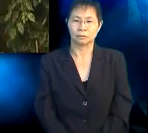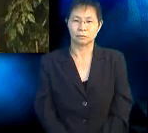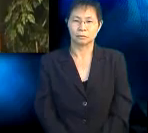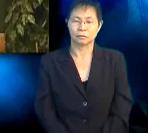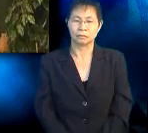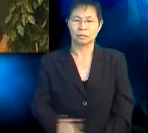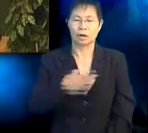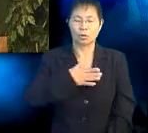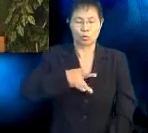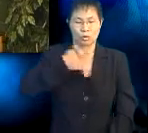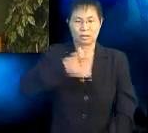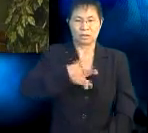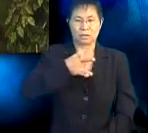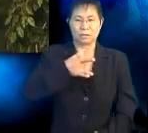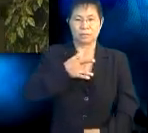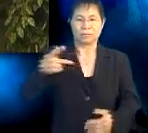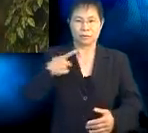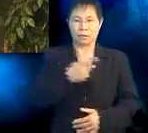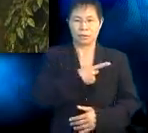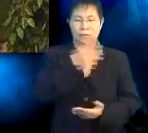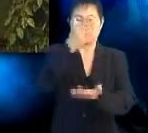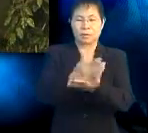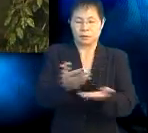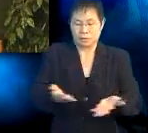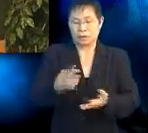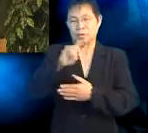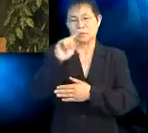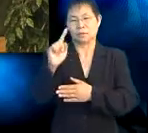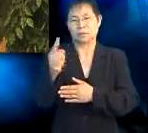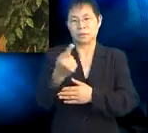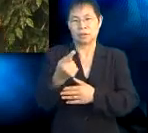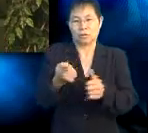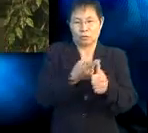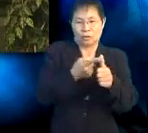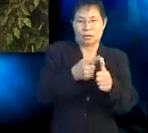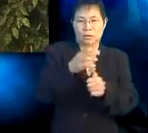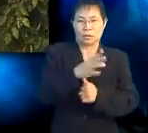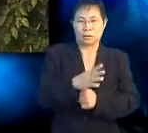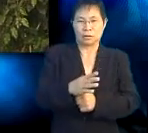Rasa kita berhenti di sini saja dahulu. Lagipun